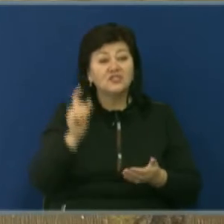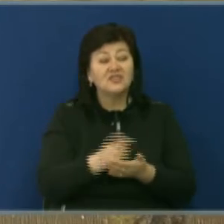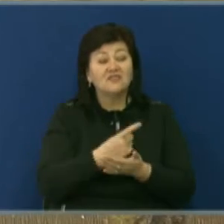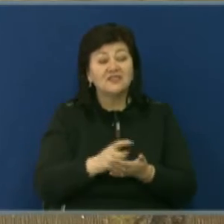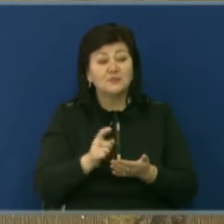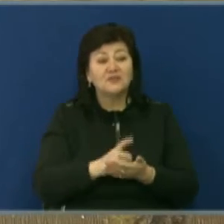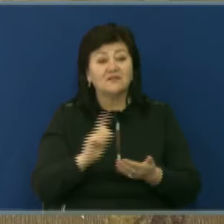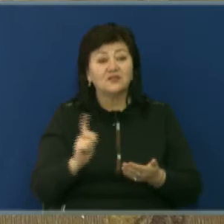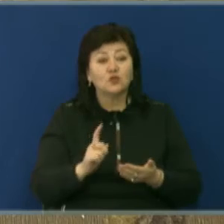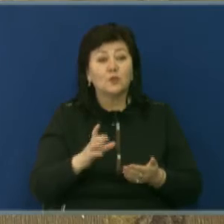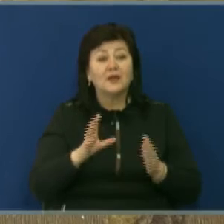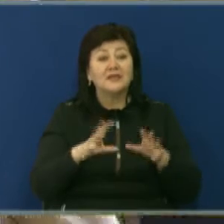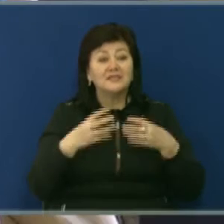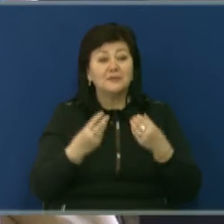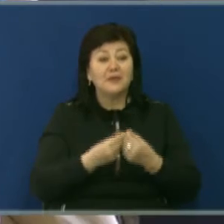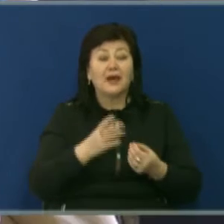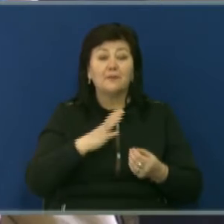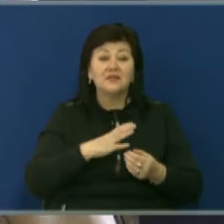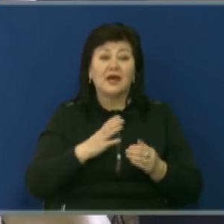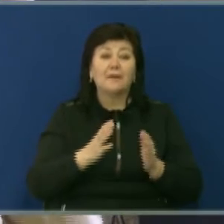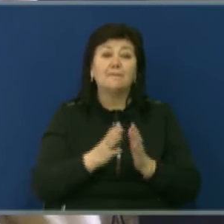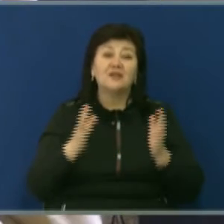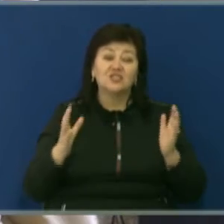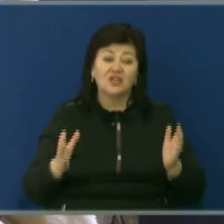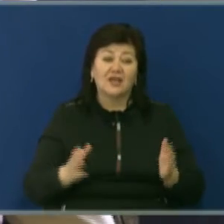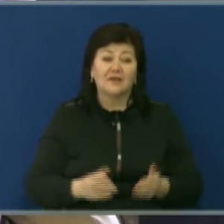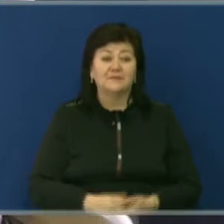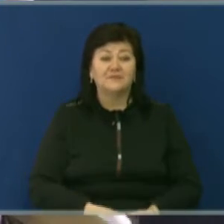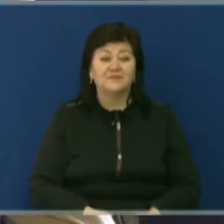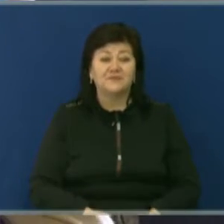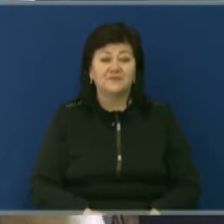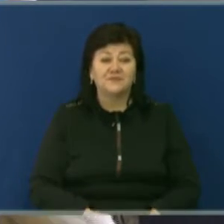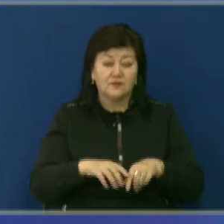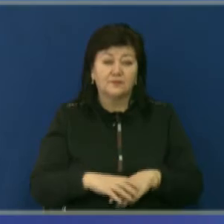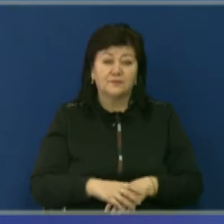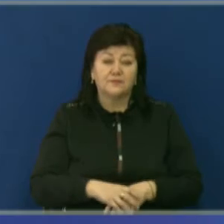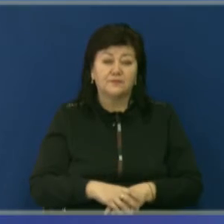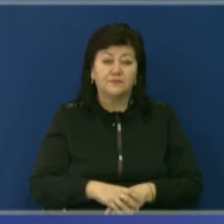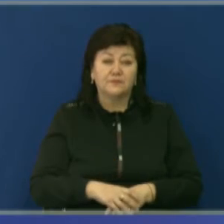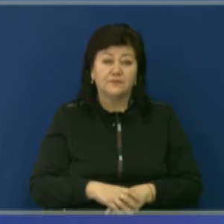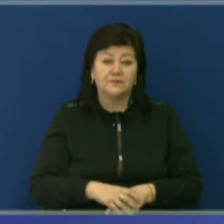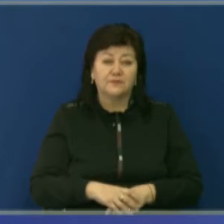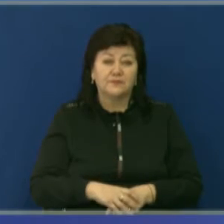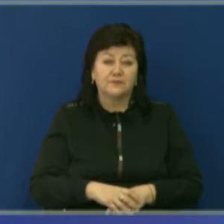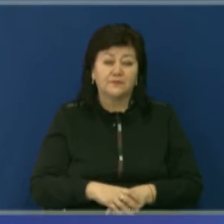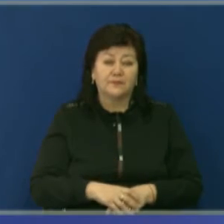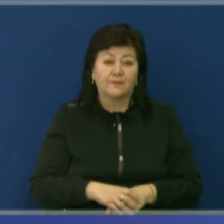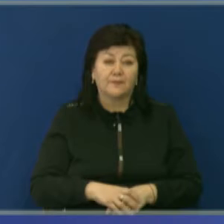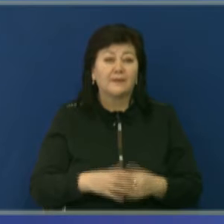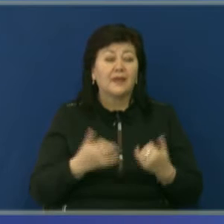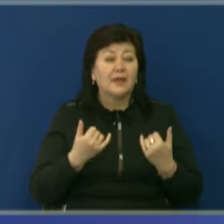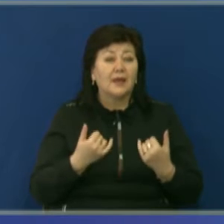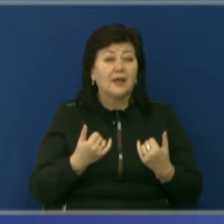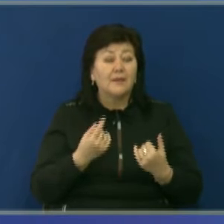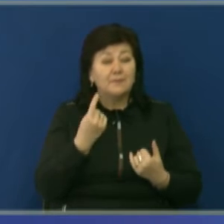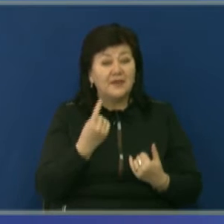дейді отағасы. Бердібек Қарымбай, Самат Секенов, Елжан Мағзумов, Семей телеарнасы. 1 сәуір дүниежүзілік